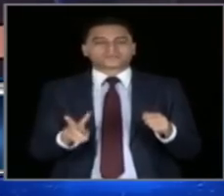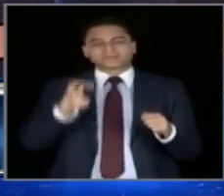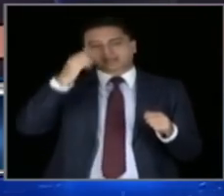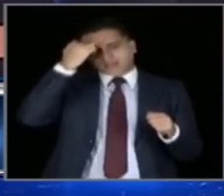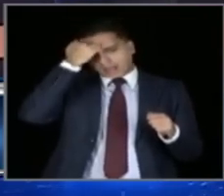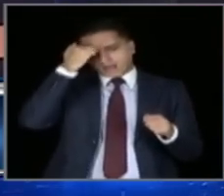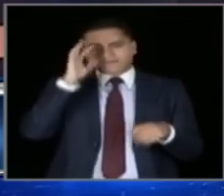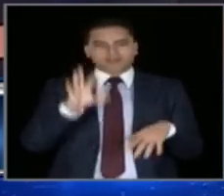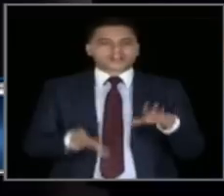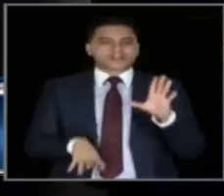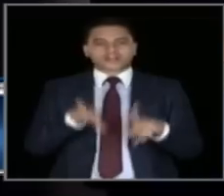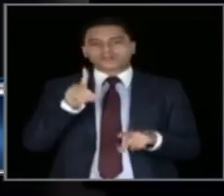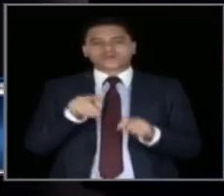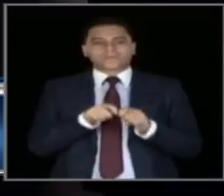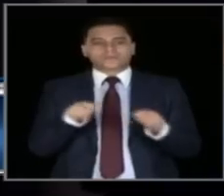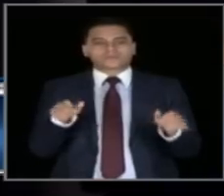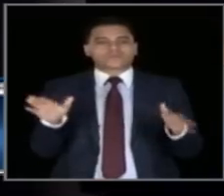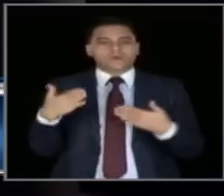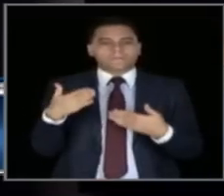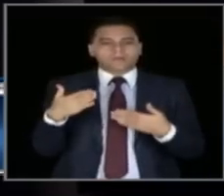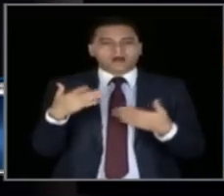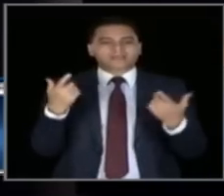972,000 كيلومتر مربع،